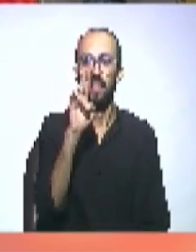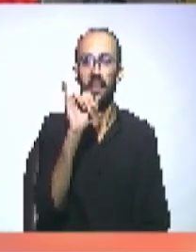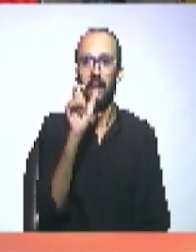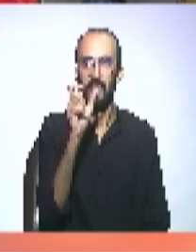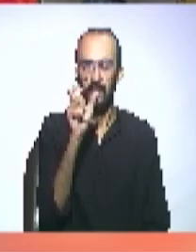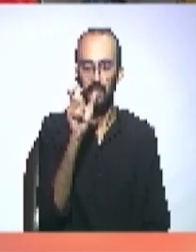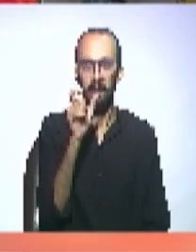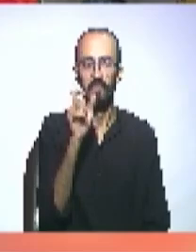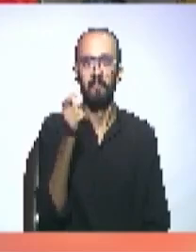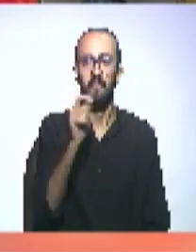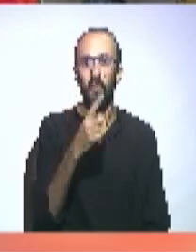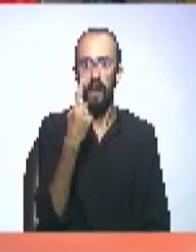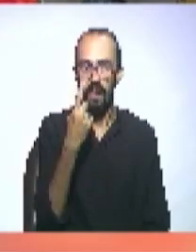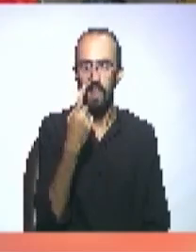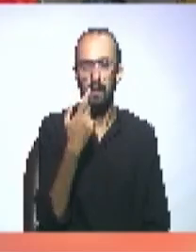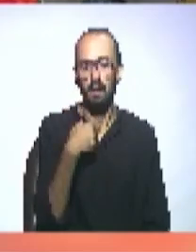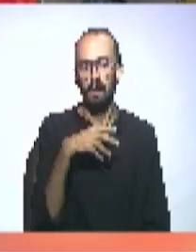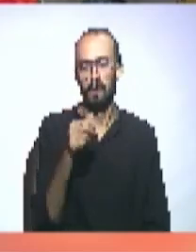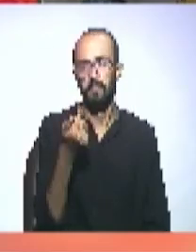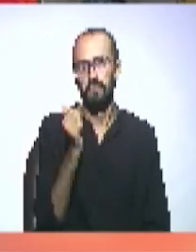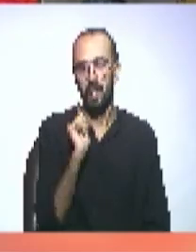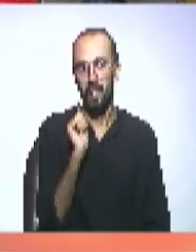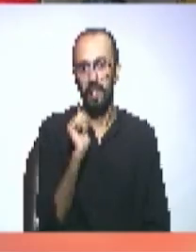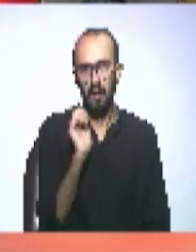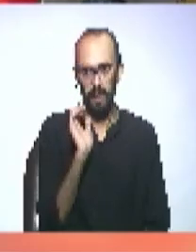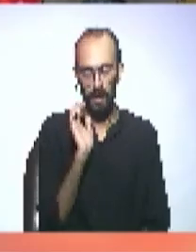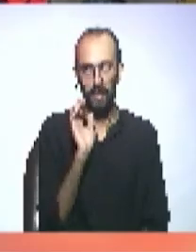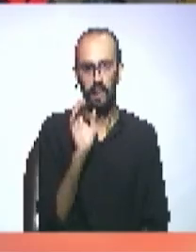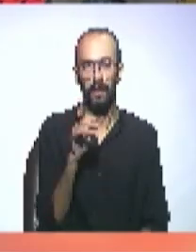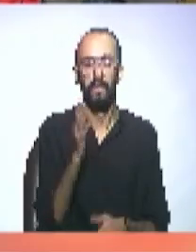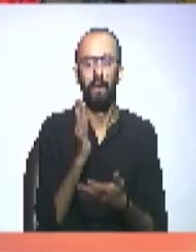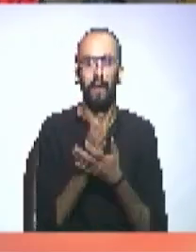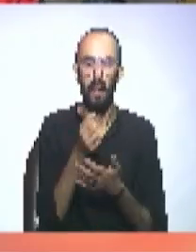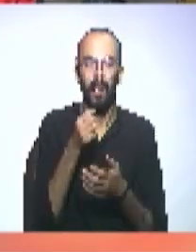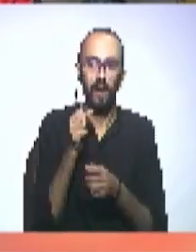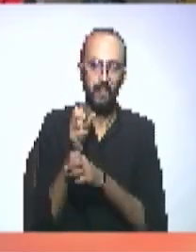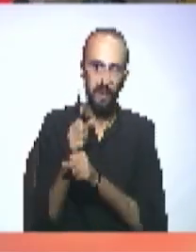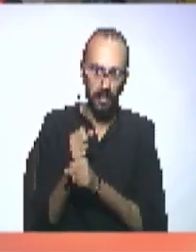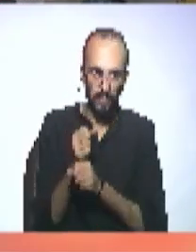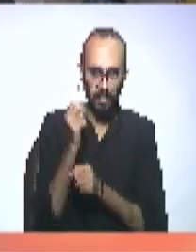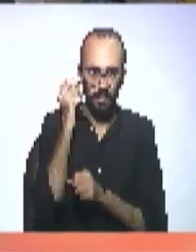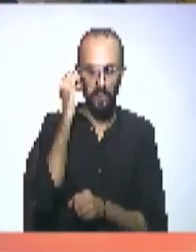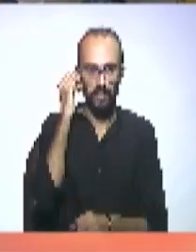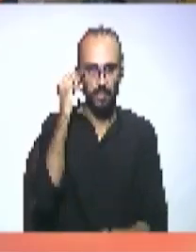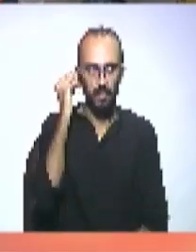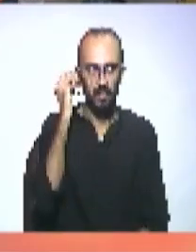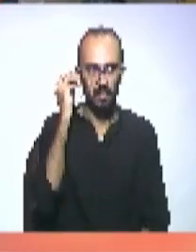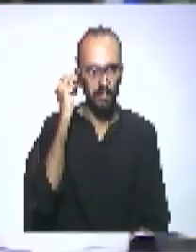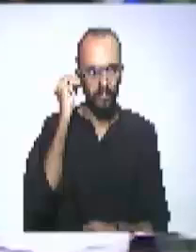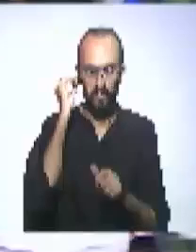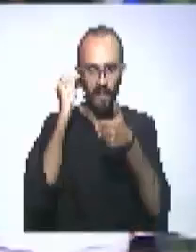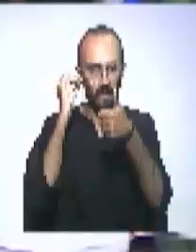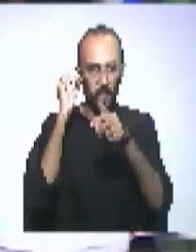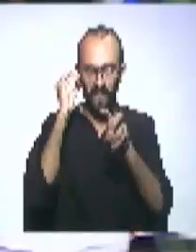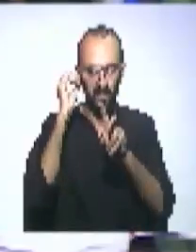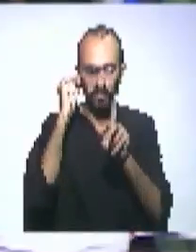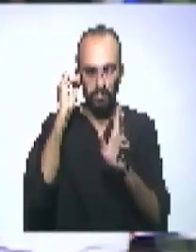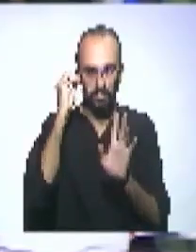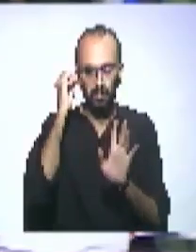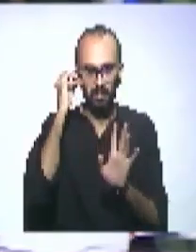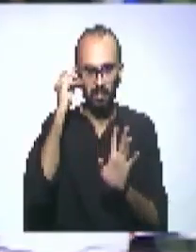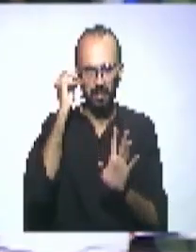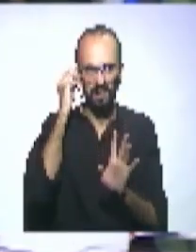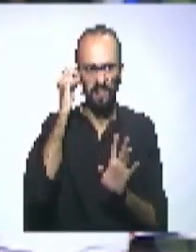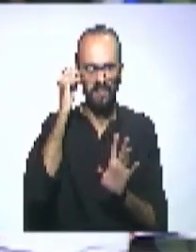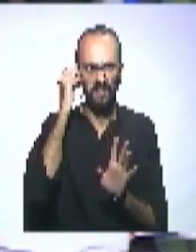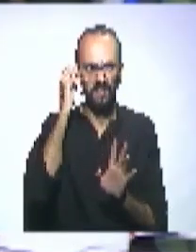نشا صح كده. انا عملته امبارح تمام وشلته في الثلاجه. هيبقى زي الفل ما تخافيش. اهم حاجه يكون اللحمه